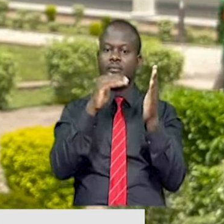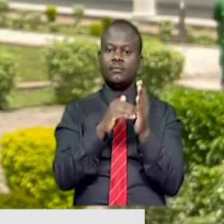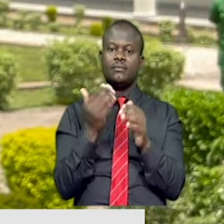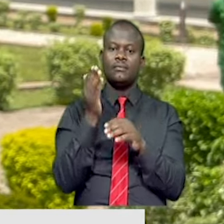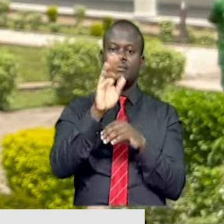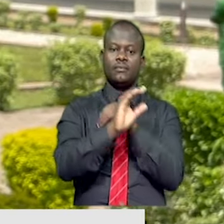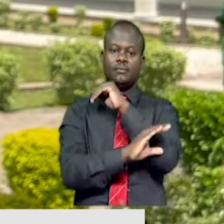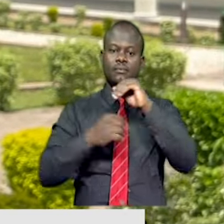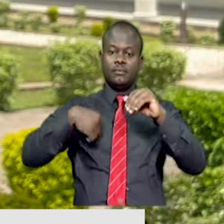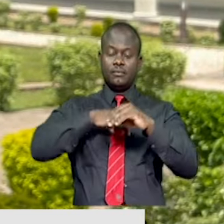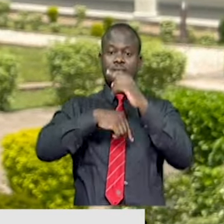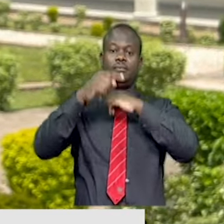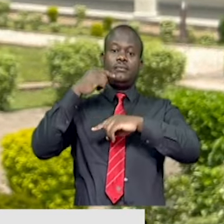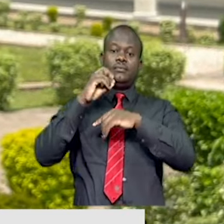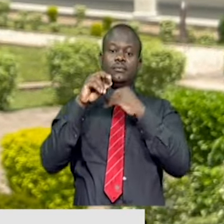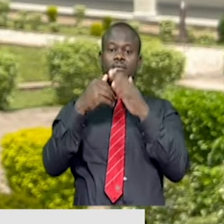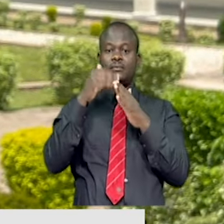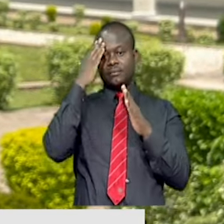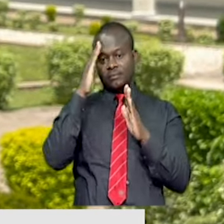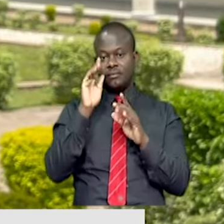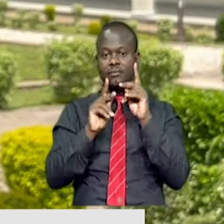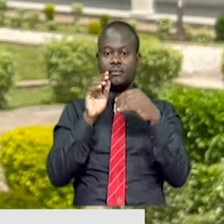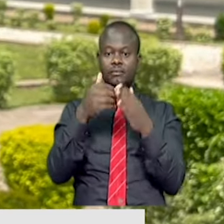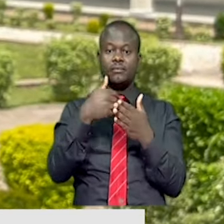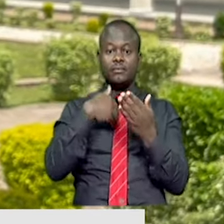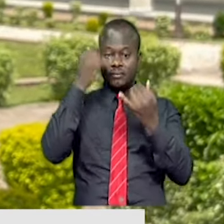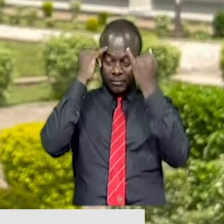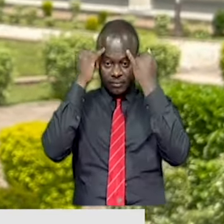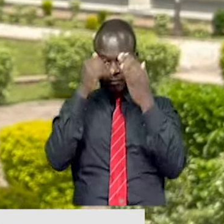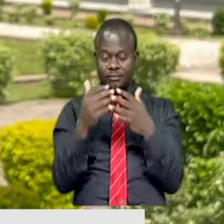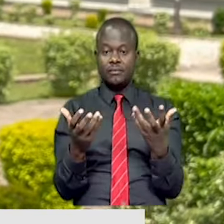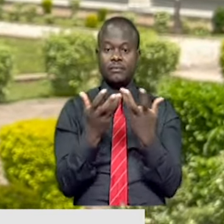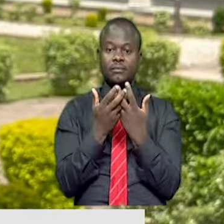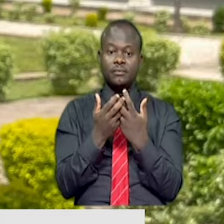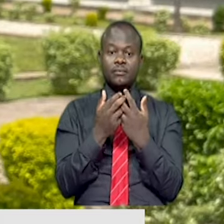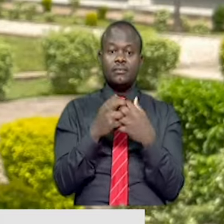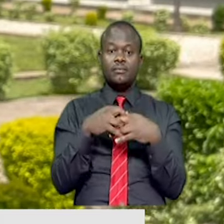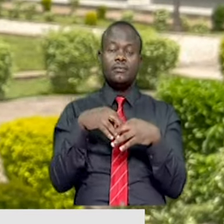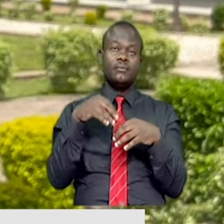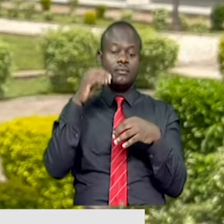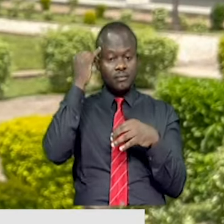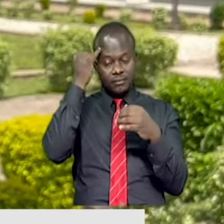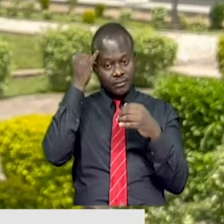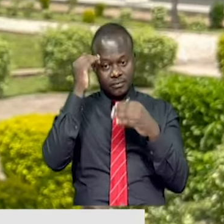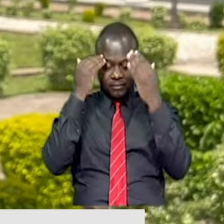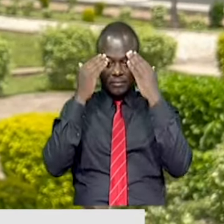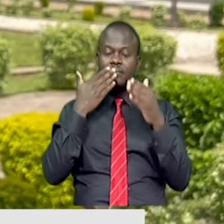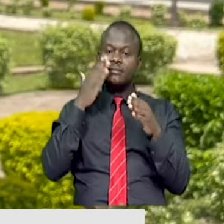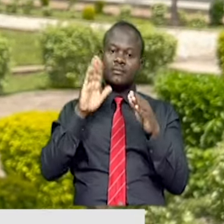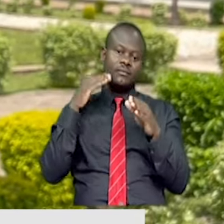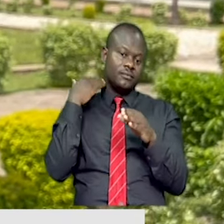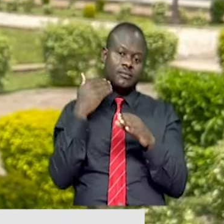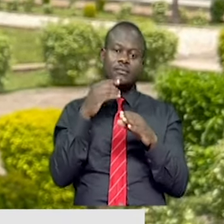gusubiza igihugu cyacu inyuma cyangwa bakanamenya abafite ibitekerezo bijyanye na ideoloji jenosidaire nabyo ko ari